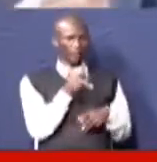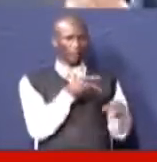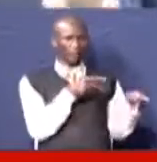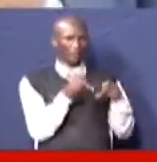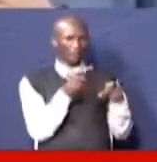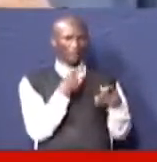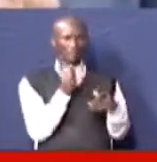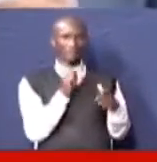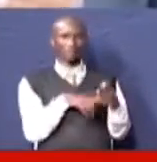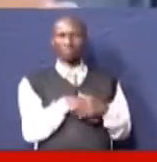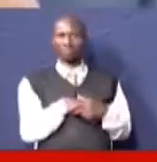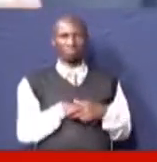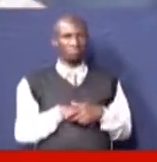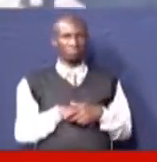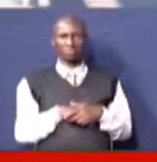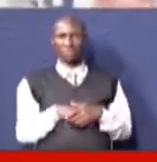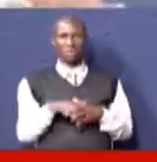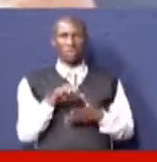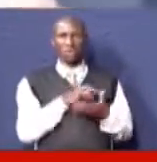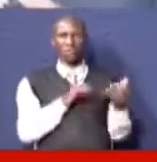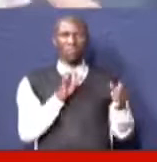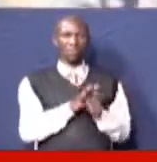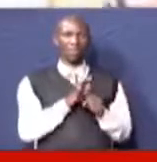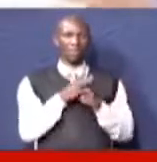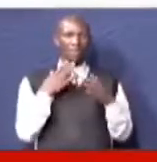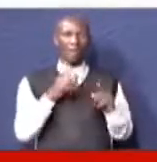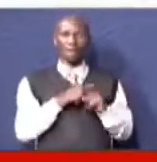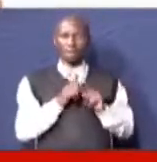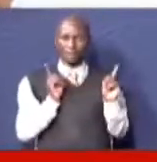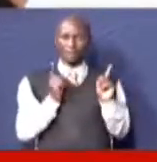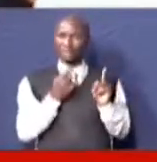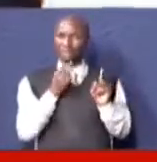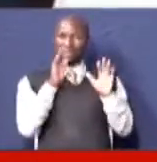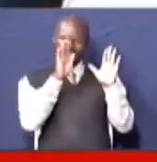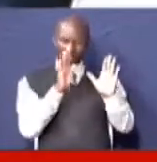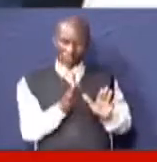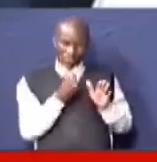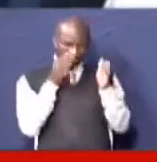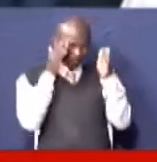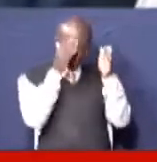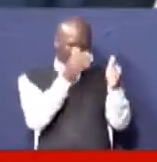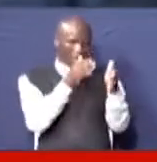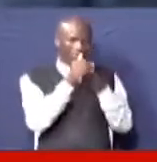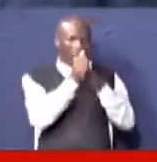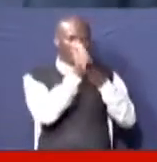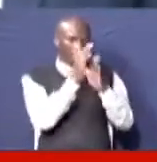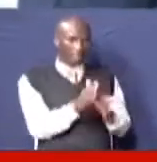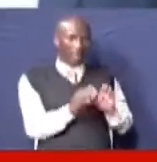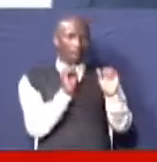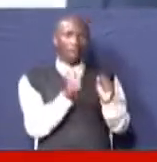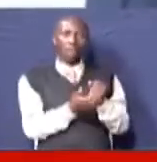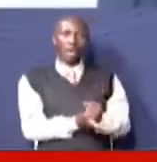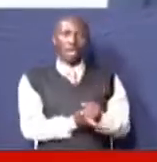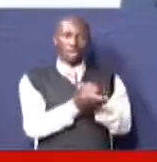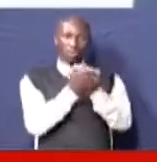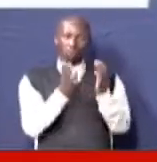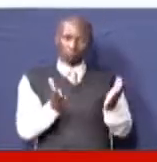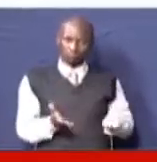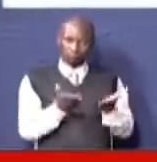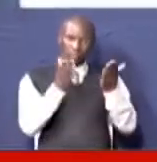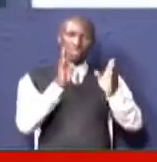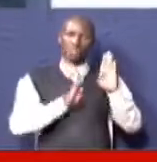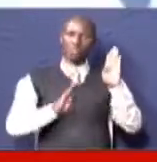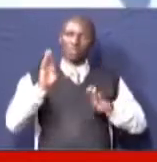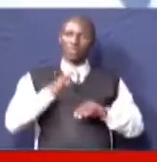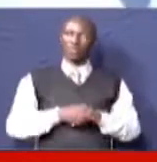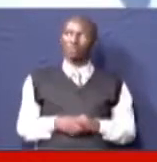ayasia kana nisietete kuvuvwa na kwa NND indi ama kithili lavata wako sisi atongoi alama tonya kumeta na kukilia mikalile